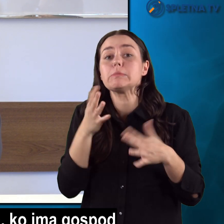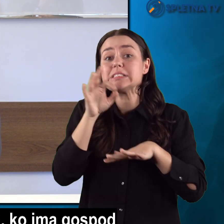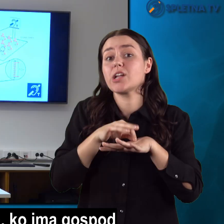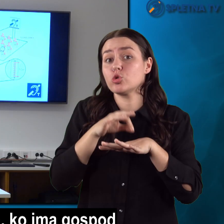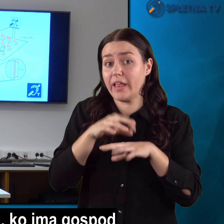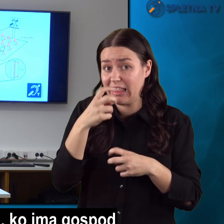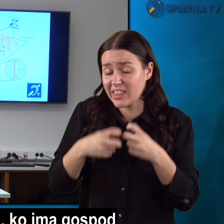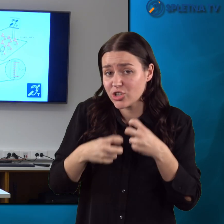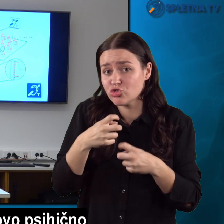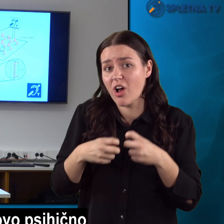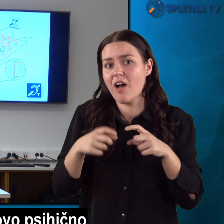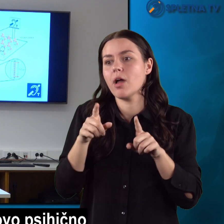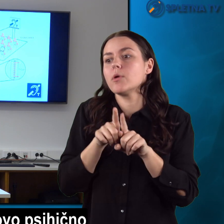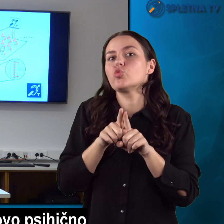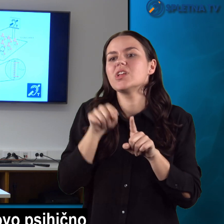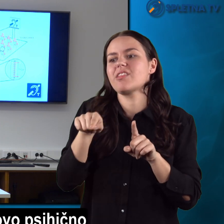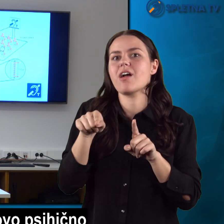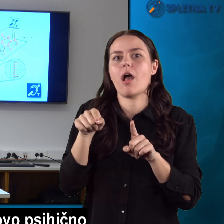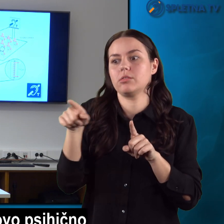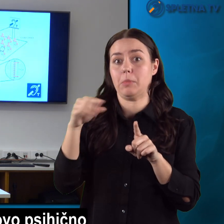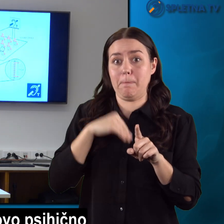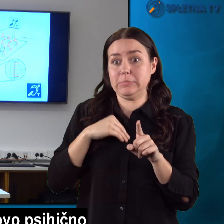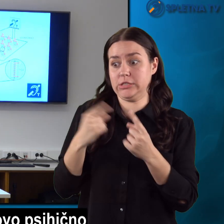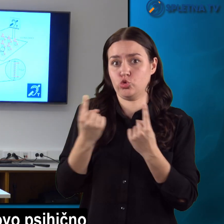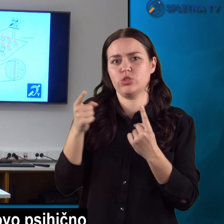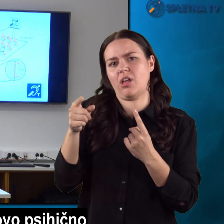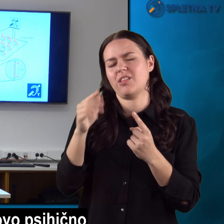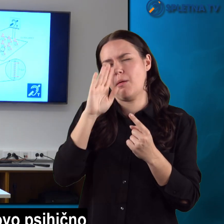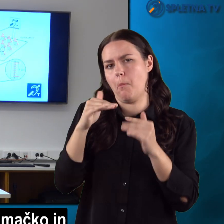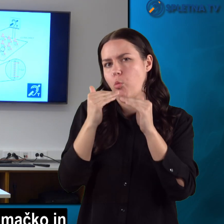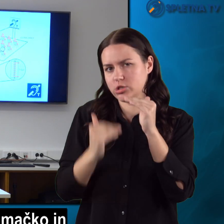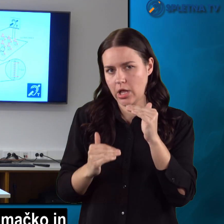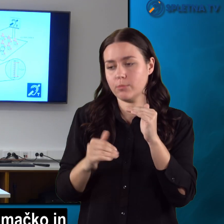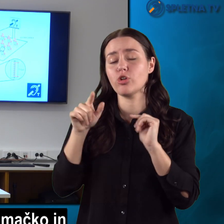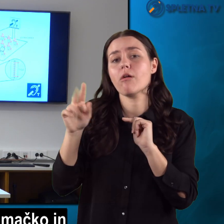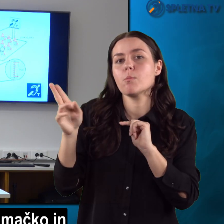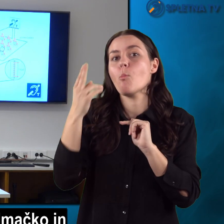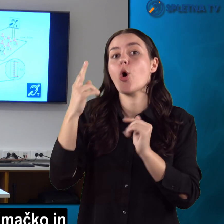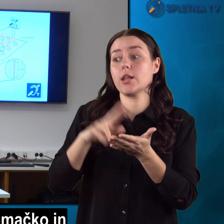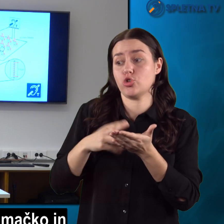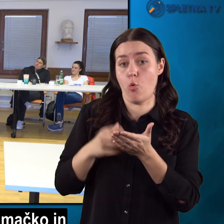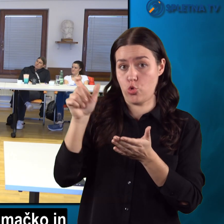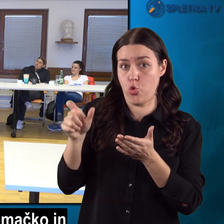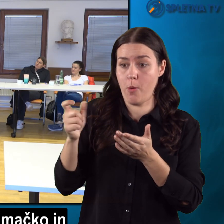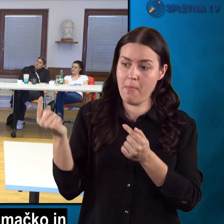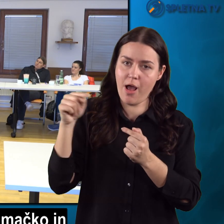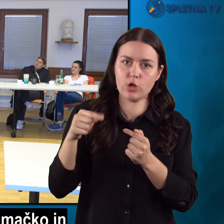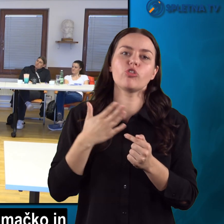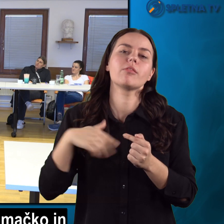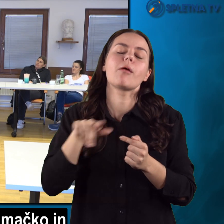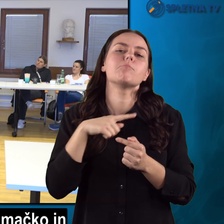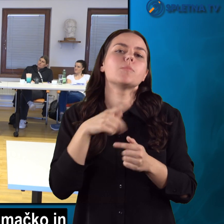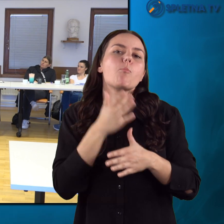zdravstvene težave, ker tudi malo psihično stanje njegovo poslabša. Pokličemo pač tolmačko in se tolmačka